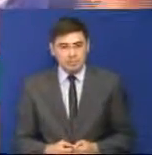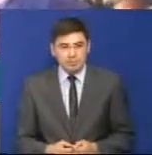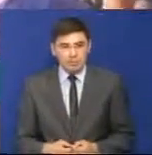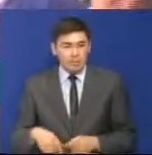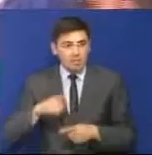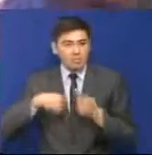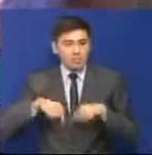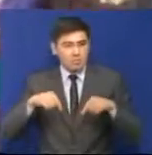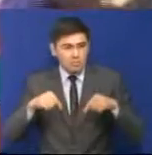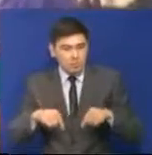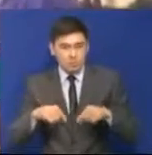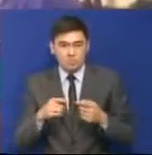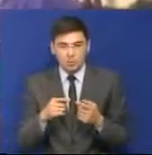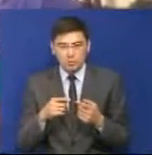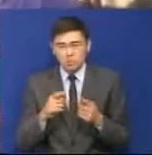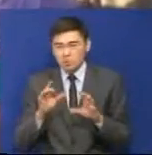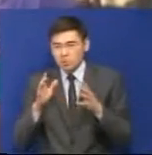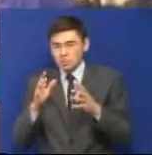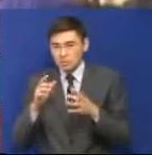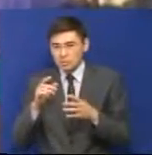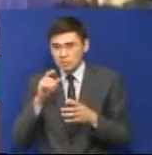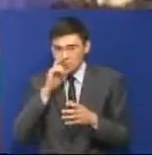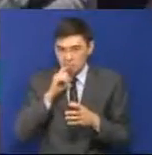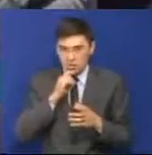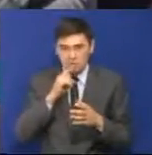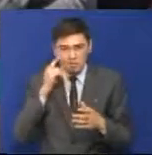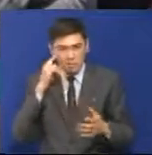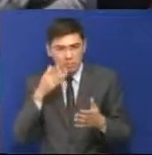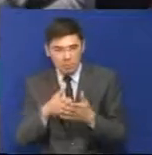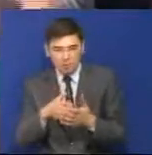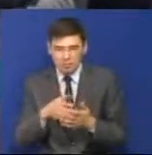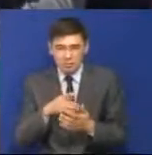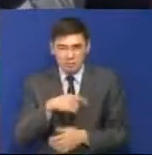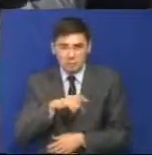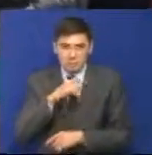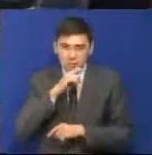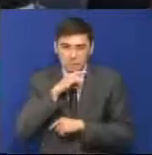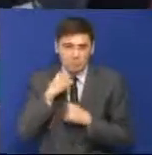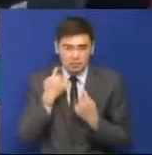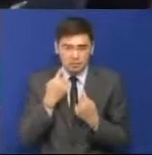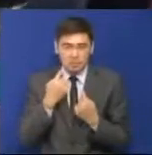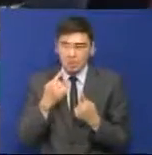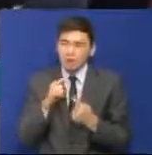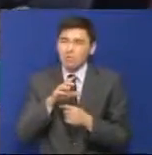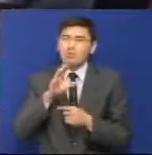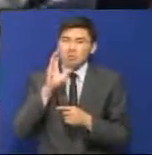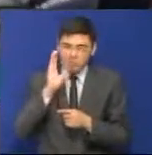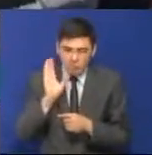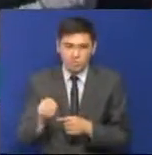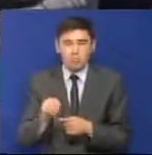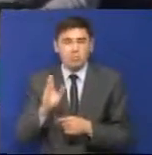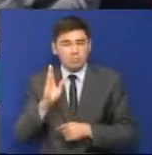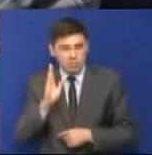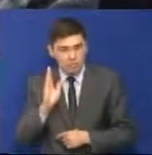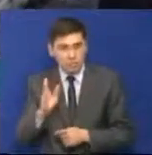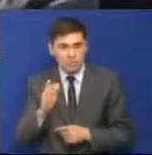Біз мұнда белгілі бір уақыт ішінде түсініксіз жағдайдың қалыптасқанын қаламаймыз. Түсінесіздер ғой. Алдағы уақытта барлығы болады. Назарбаев